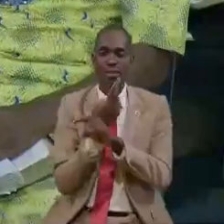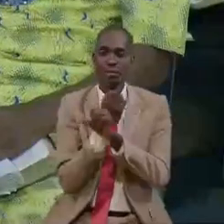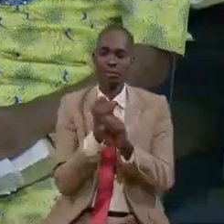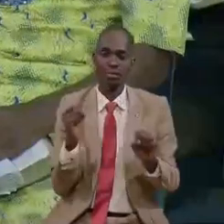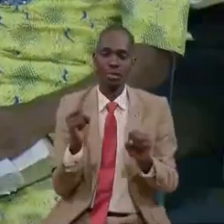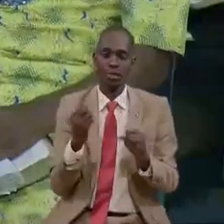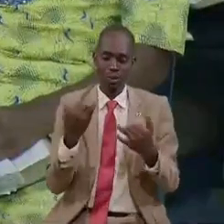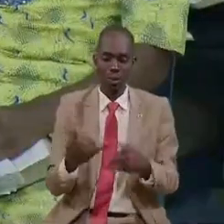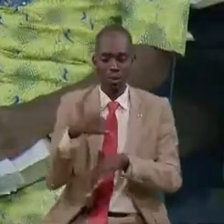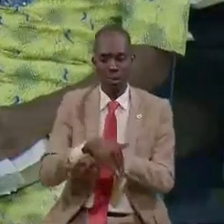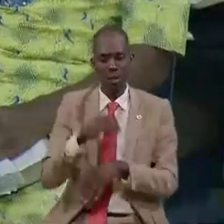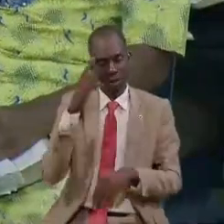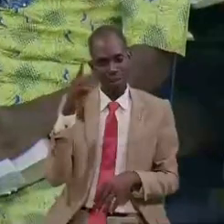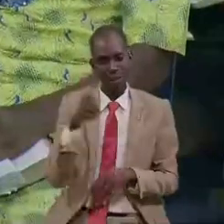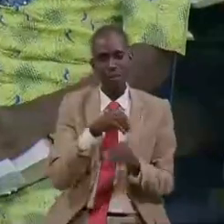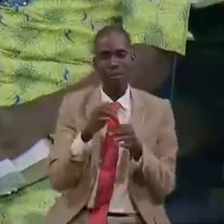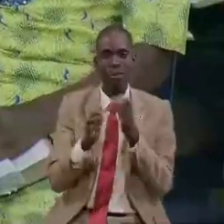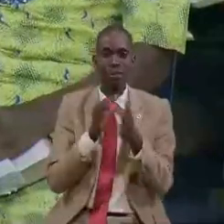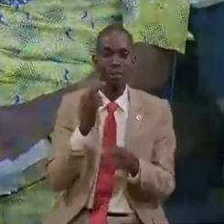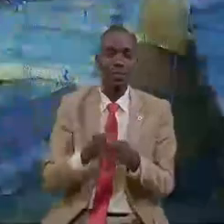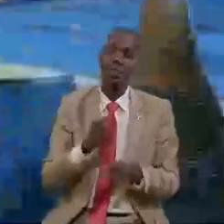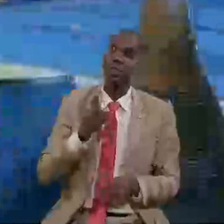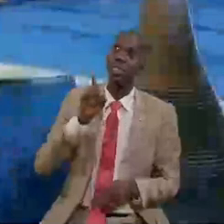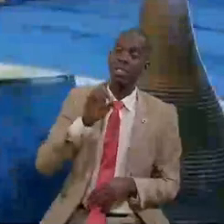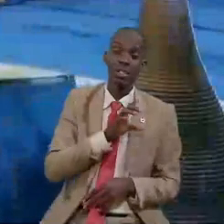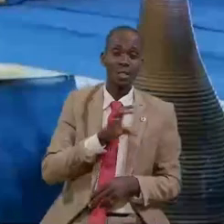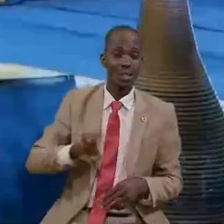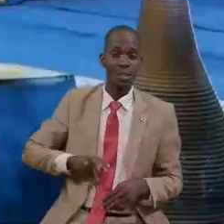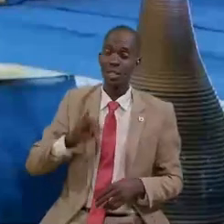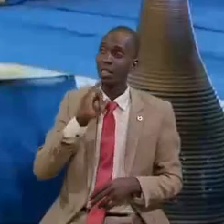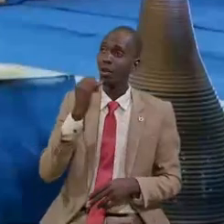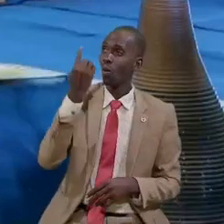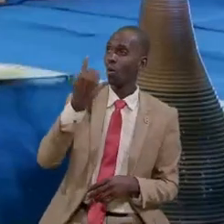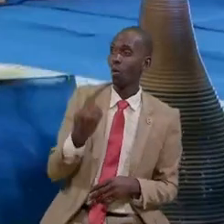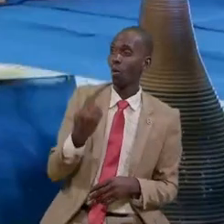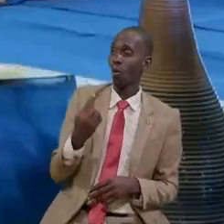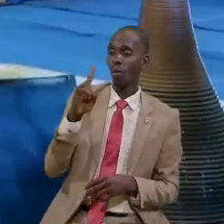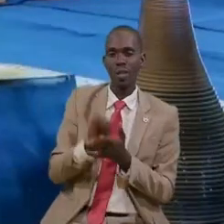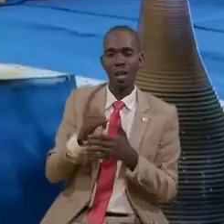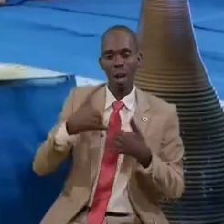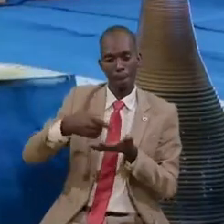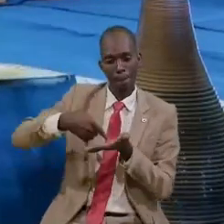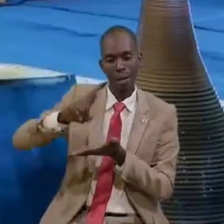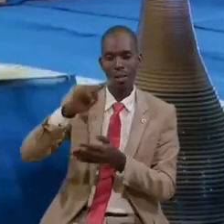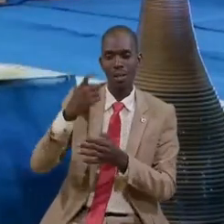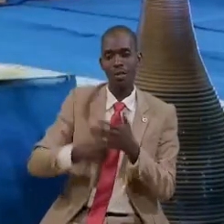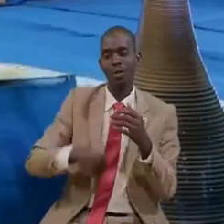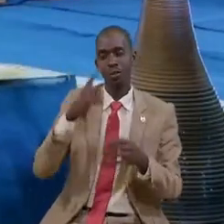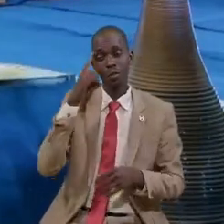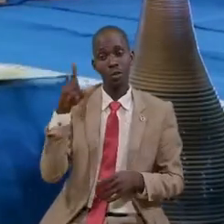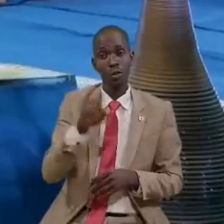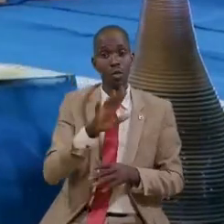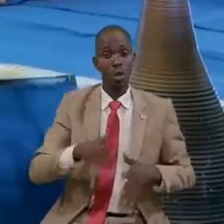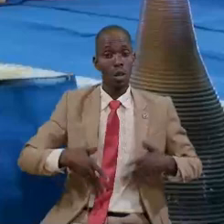soir. Lui est celui-là qui a payé le prix pour vous. Votre vie ne